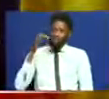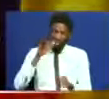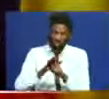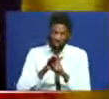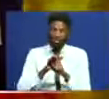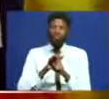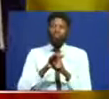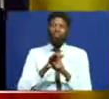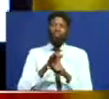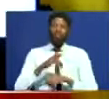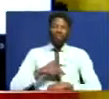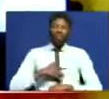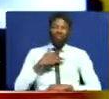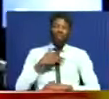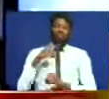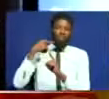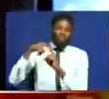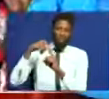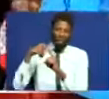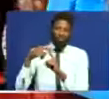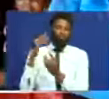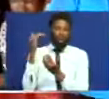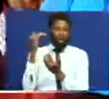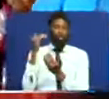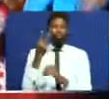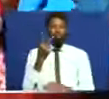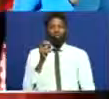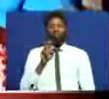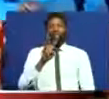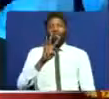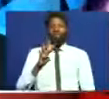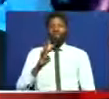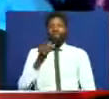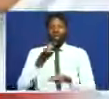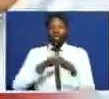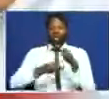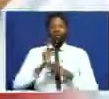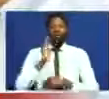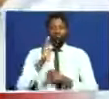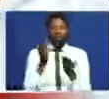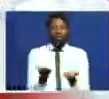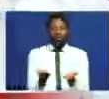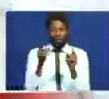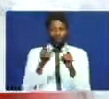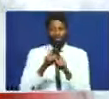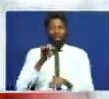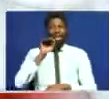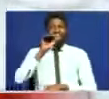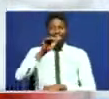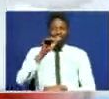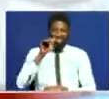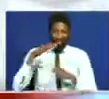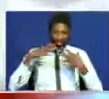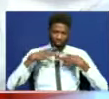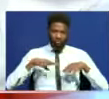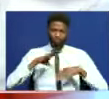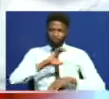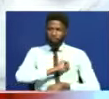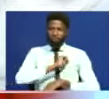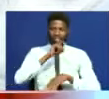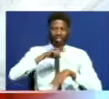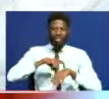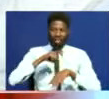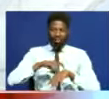uchumi mwaka huu 2024, huku wakiwataka wananchi kudumisha subira wakati ambapo serikali inatafuta suluhu la